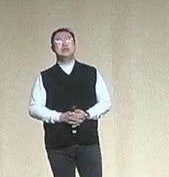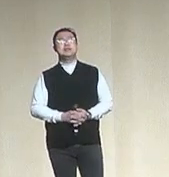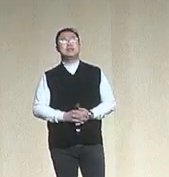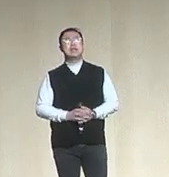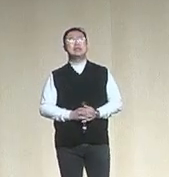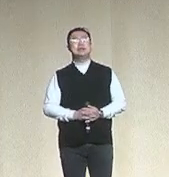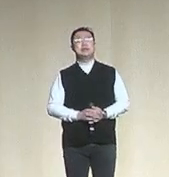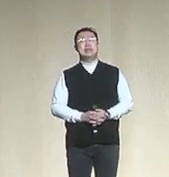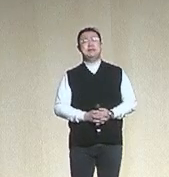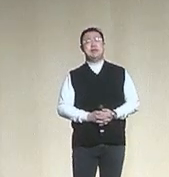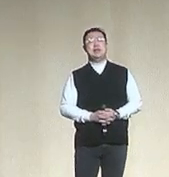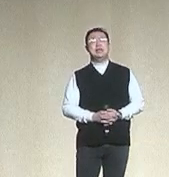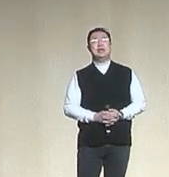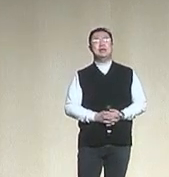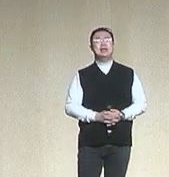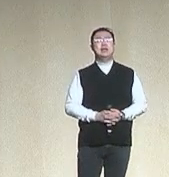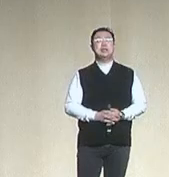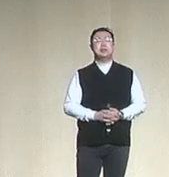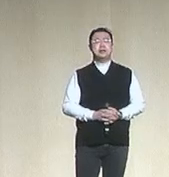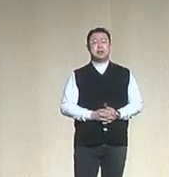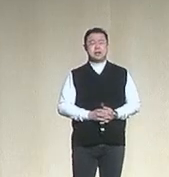하늘에 계신 우리 아버지요,